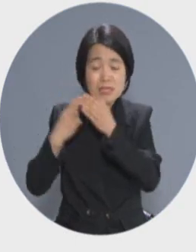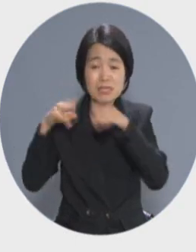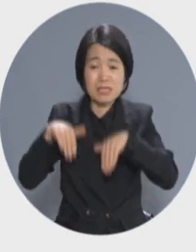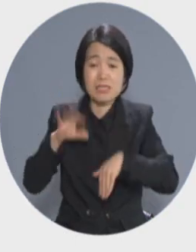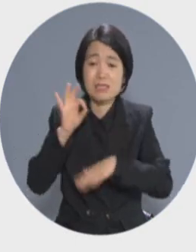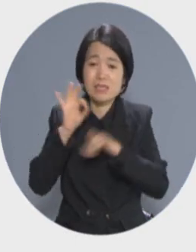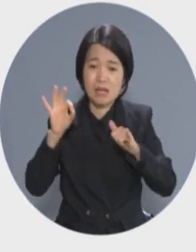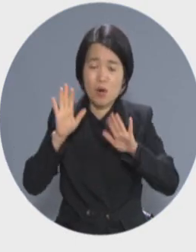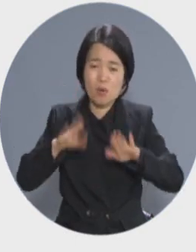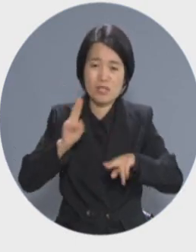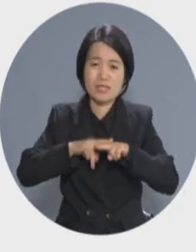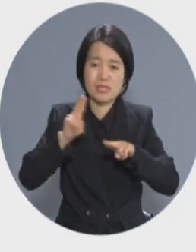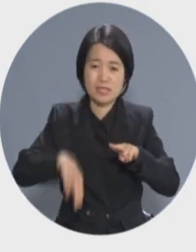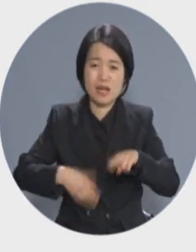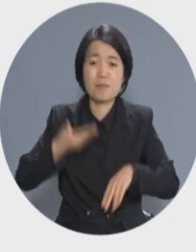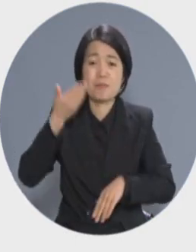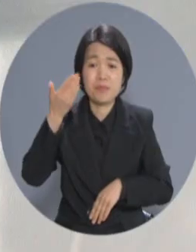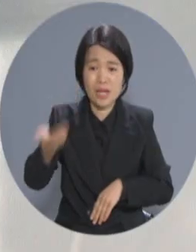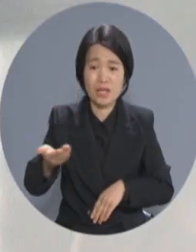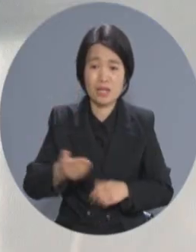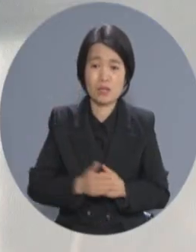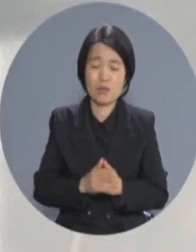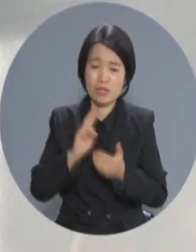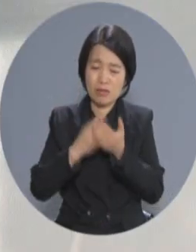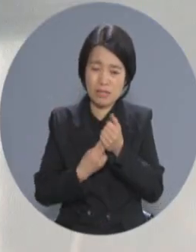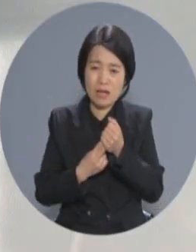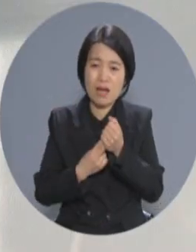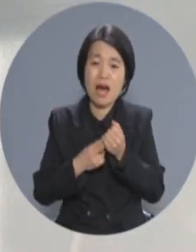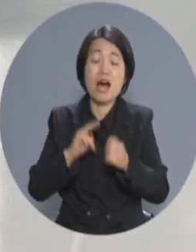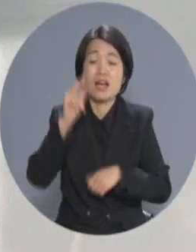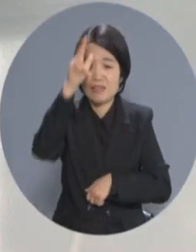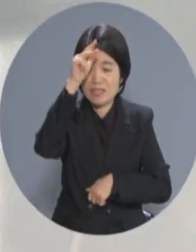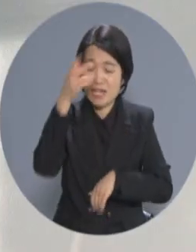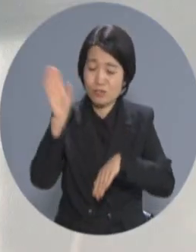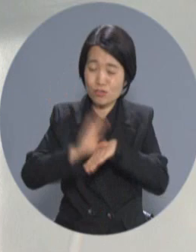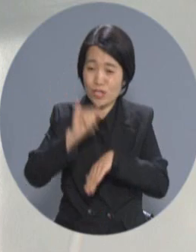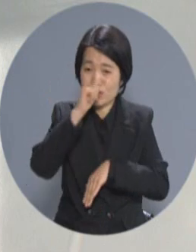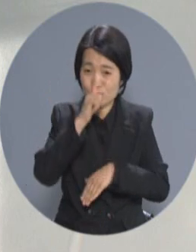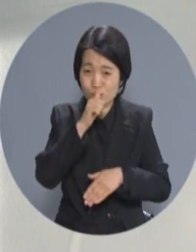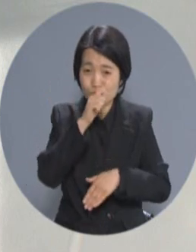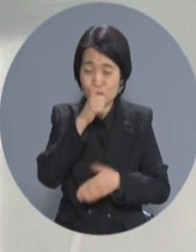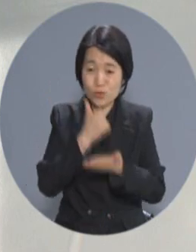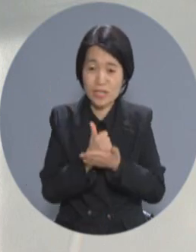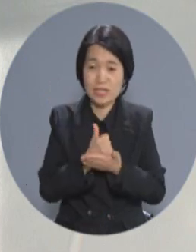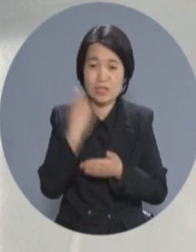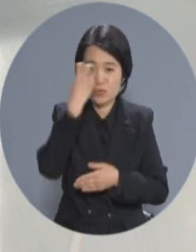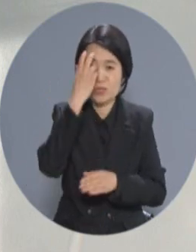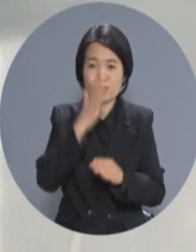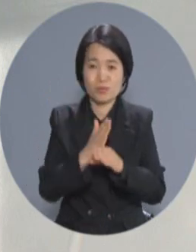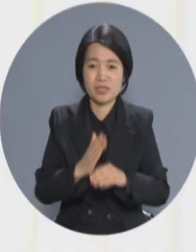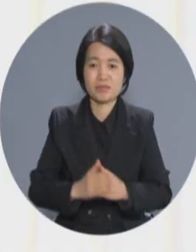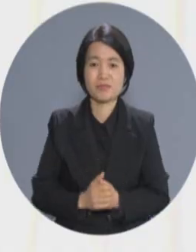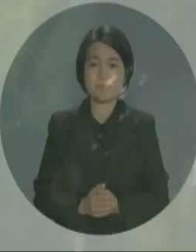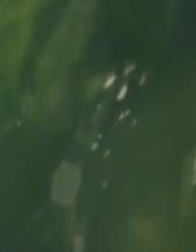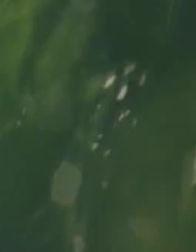직원 10여명은 오늘 사직서를 제출했고 경찰은 추가 범행 여부 등을 조사하고 있습니다